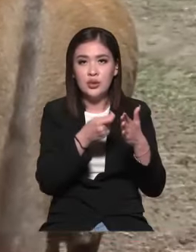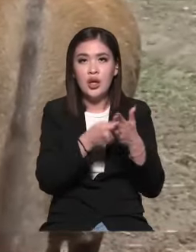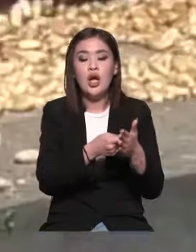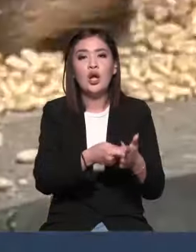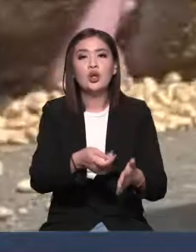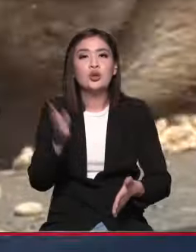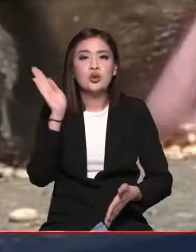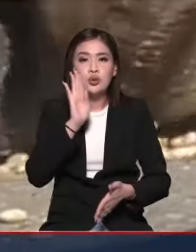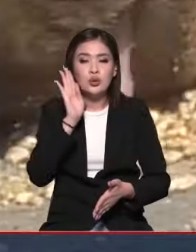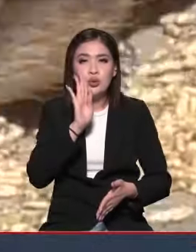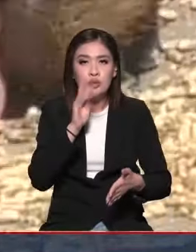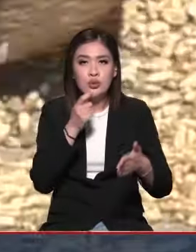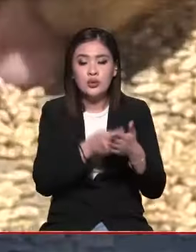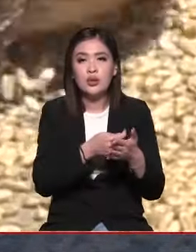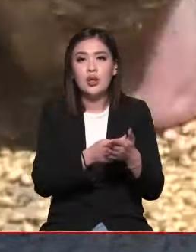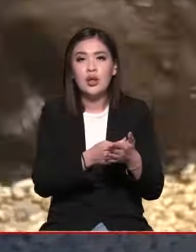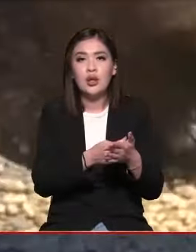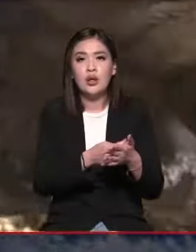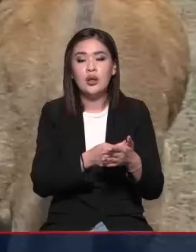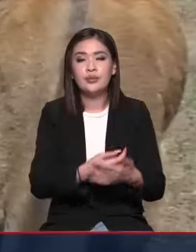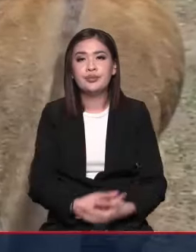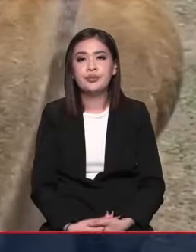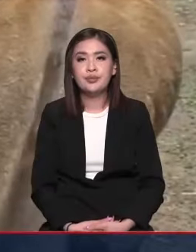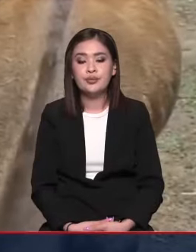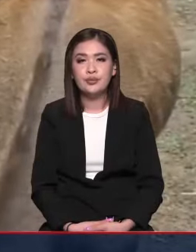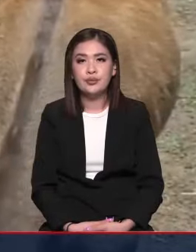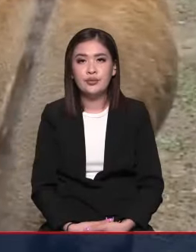суағы батыр төл дегенде, өздер тығып төл дейді.